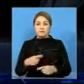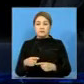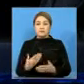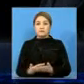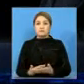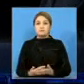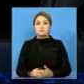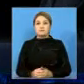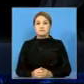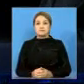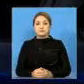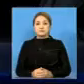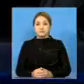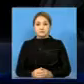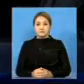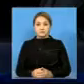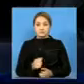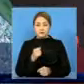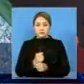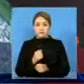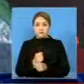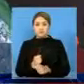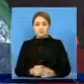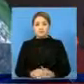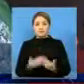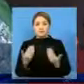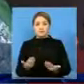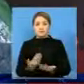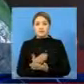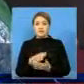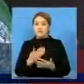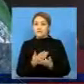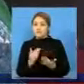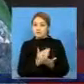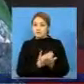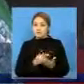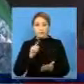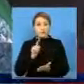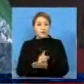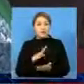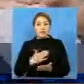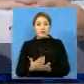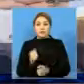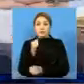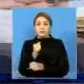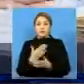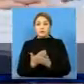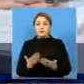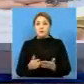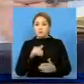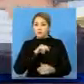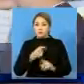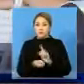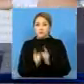қамту бөлімдері осы бағытта жұмыс жасап жатыр. Жаңа жүйенің ерекшелігіне тоқталған мамандар әлеуметтік қызмет көрсетудің мерзімі